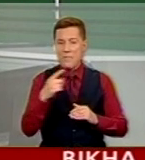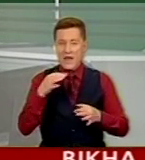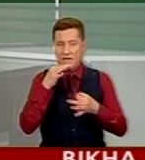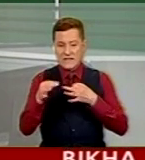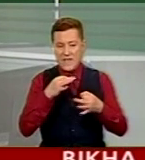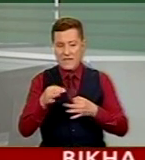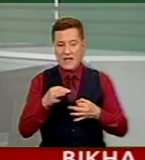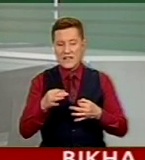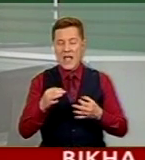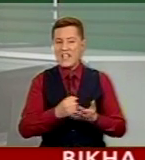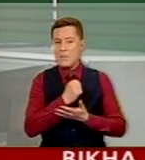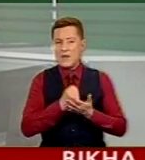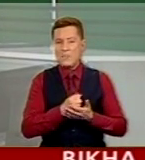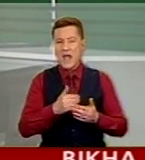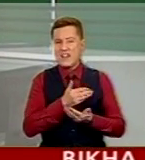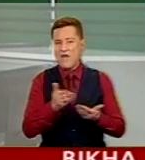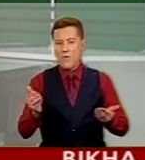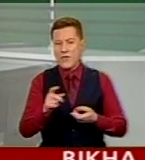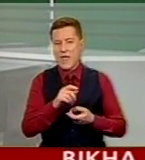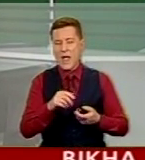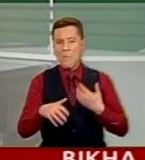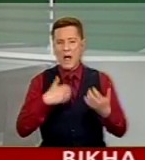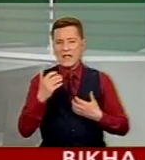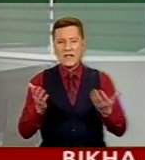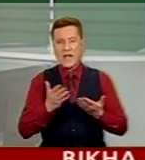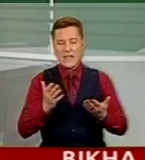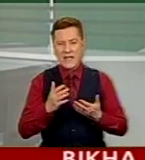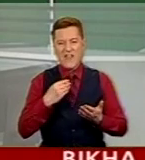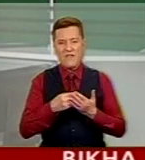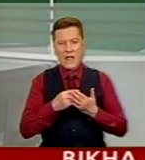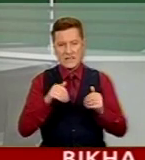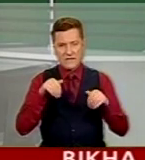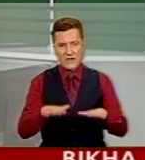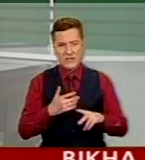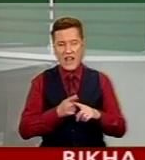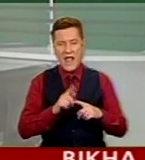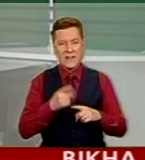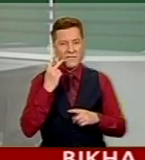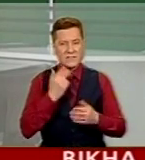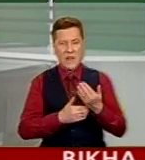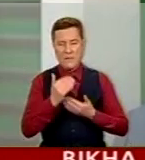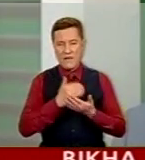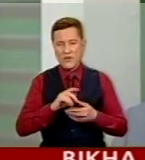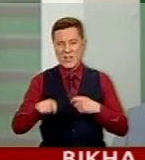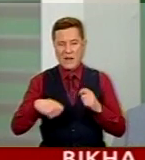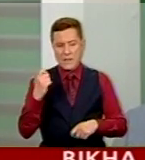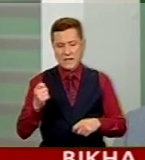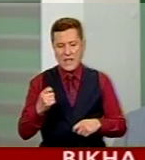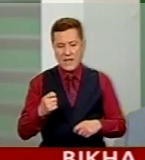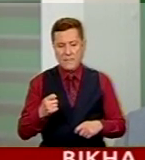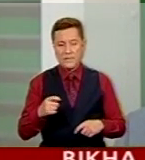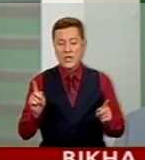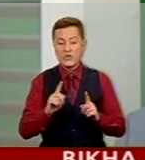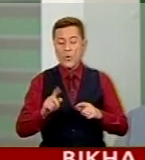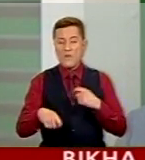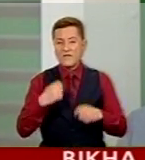на фоні паніки або якихось слухів серйозні фінансові рішення. Это всегда приводит к потерям однозначно. Аби тих трат не